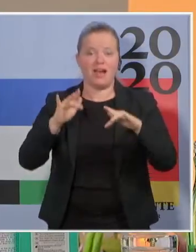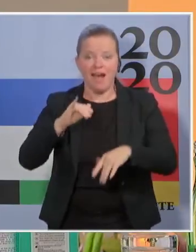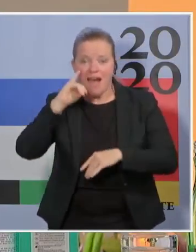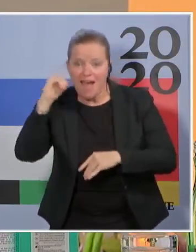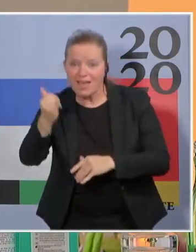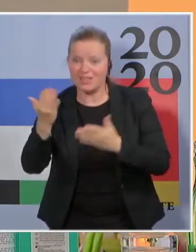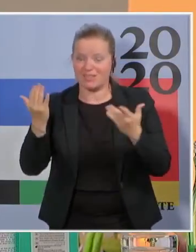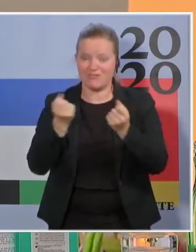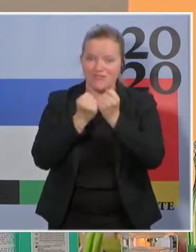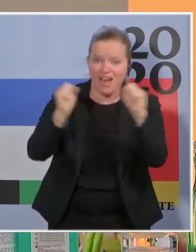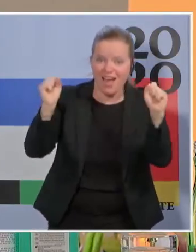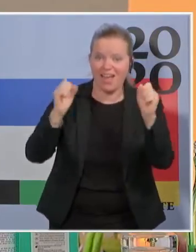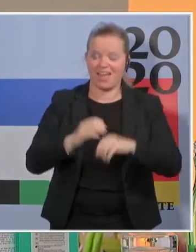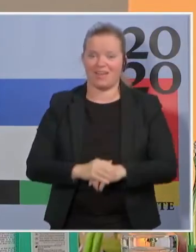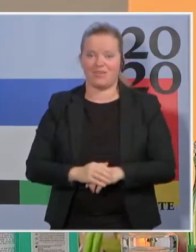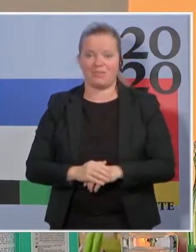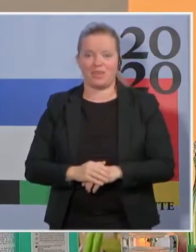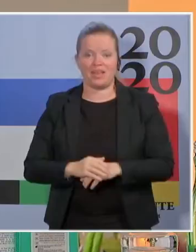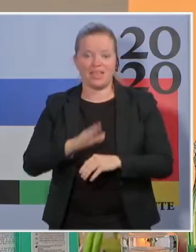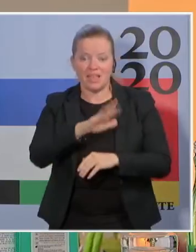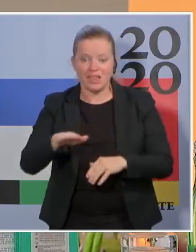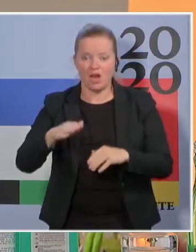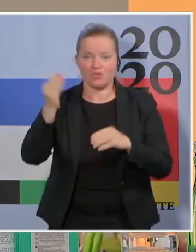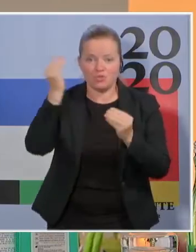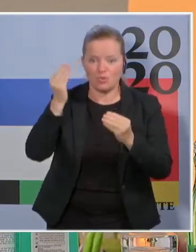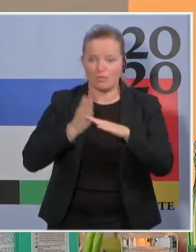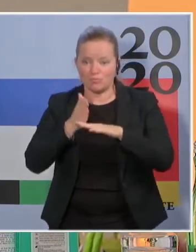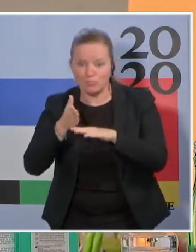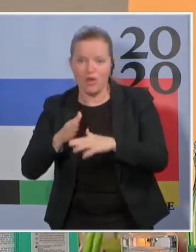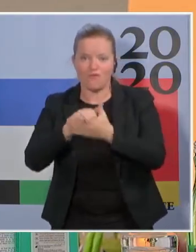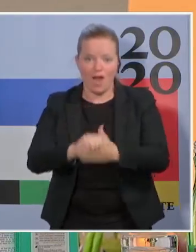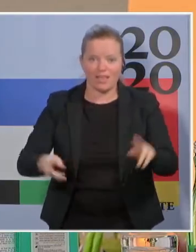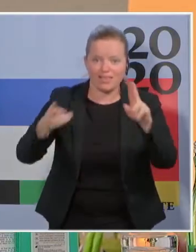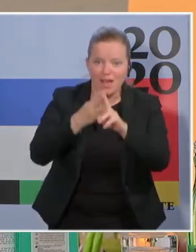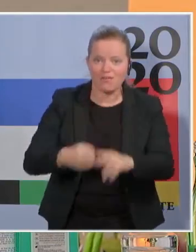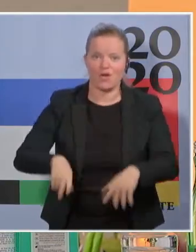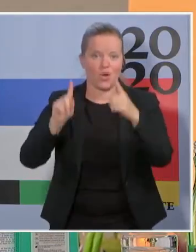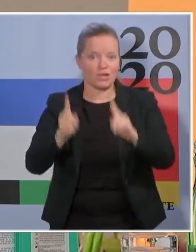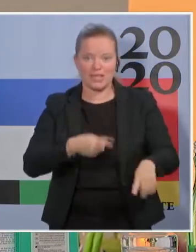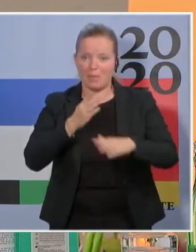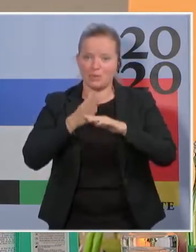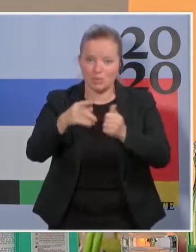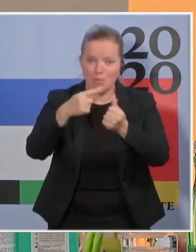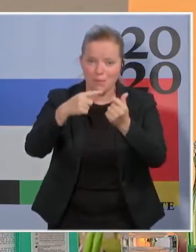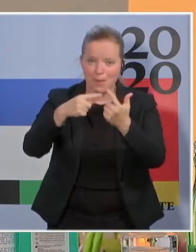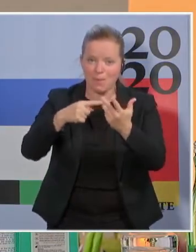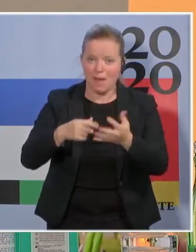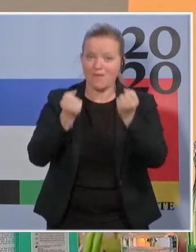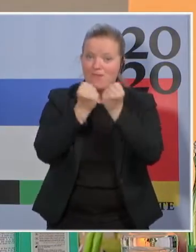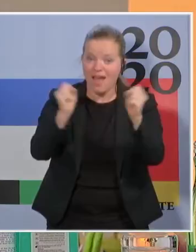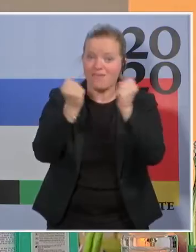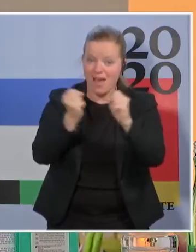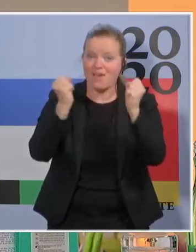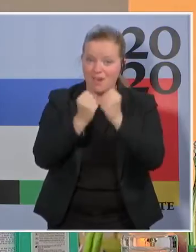zur Schule zu gehen, die Freiheit, Freunde zu treffen, ein Konzert zu besuchen. Das sind